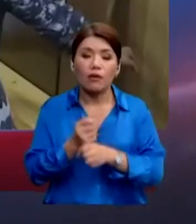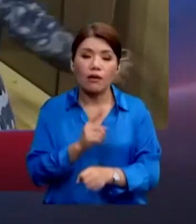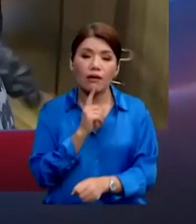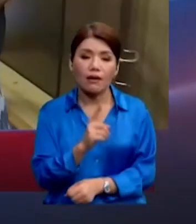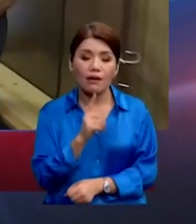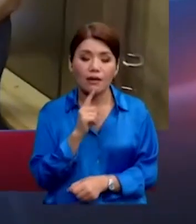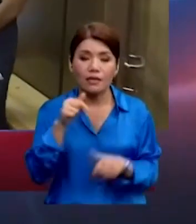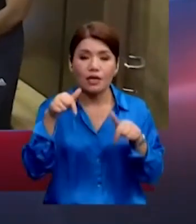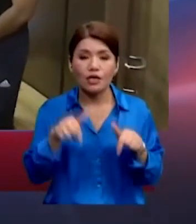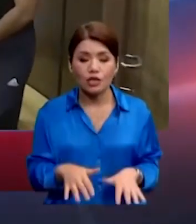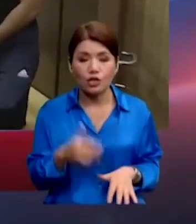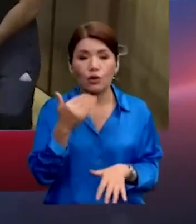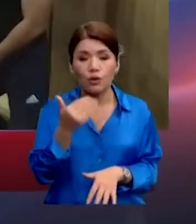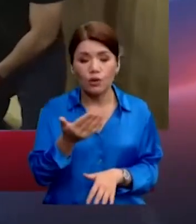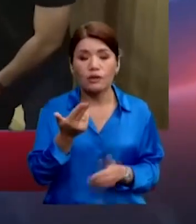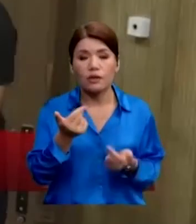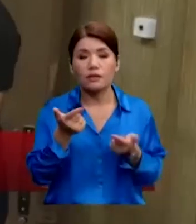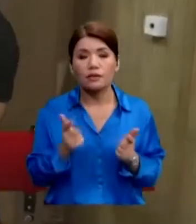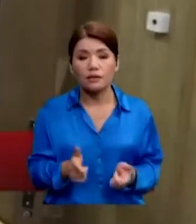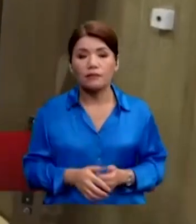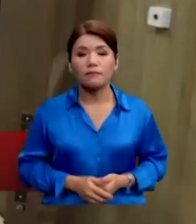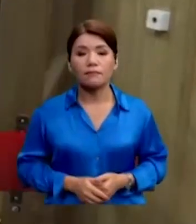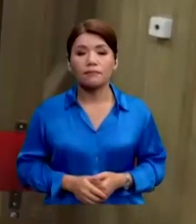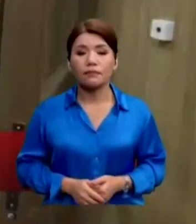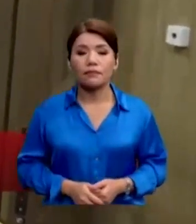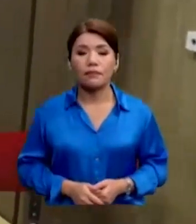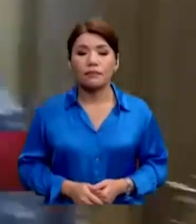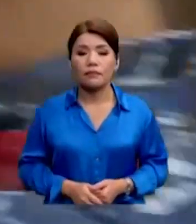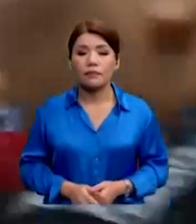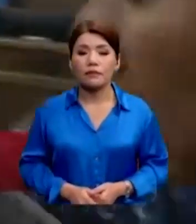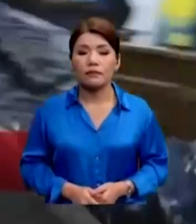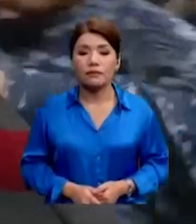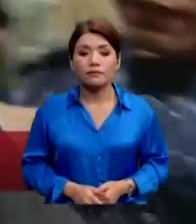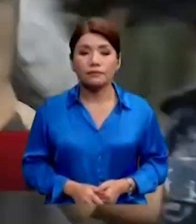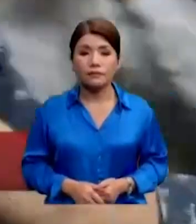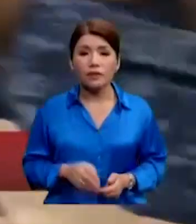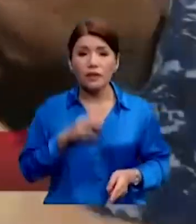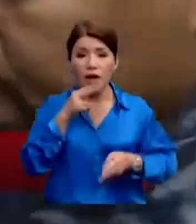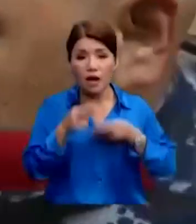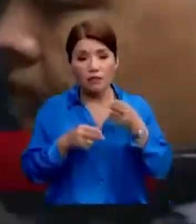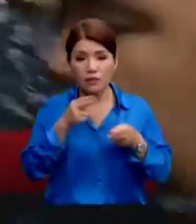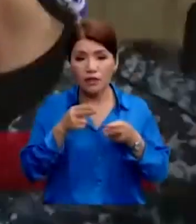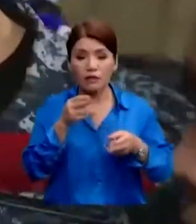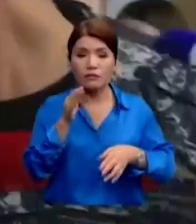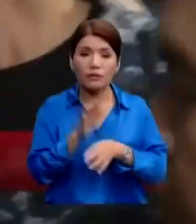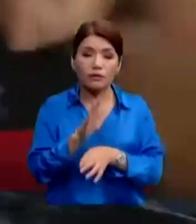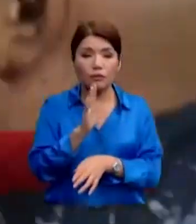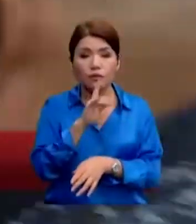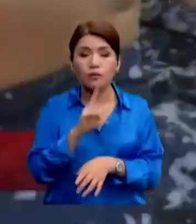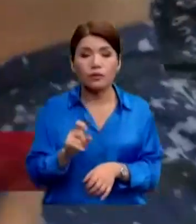диалога, решением он доволен. Вы будете обжаловать приговор? Нет, нет. Вы будете обжаловать? Нет.